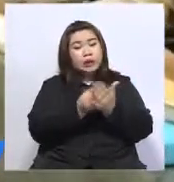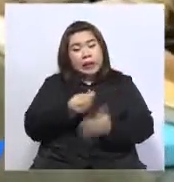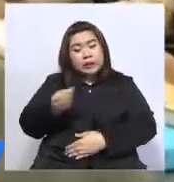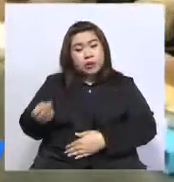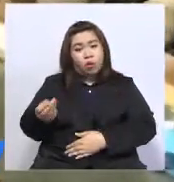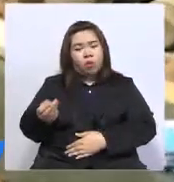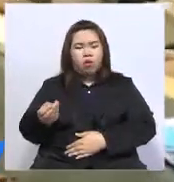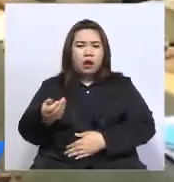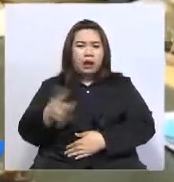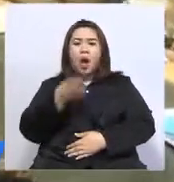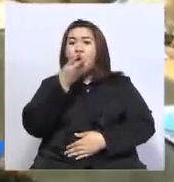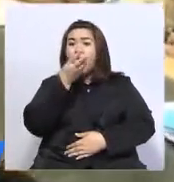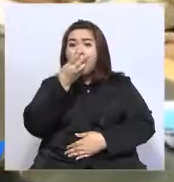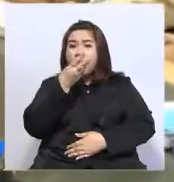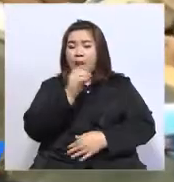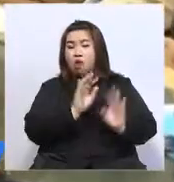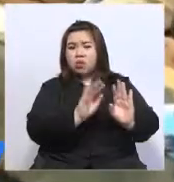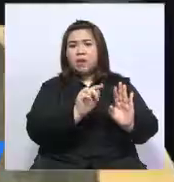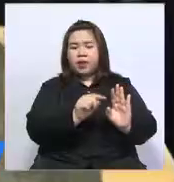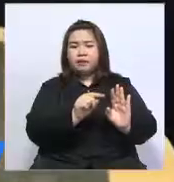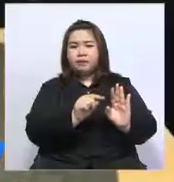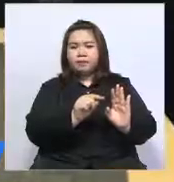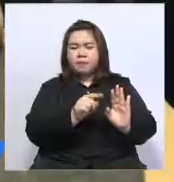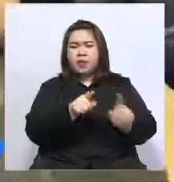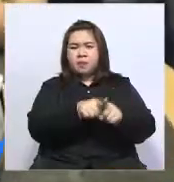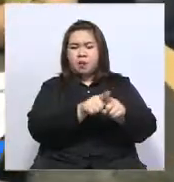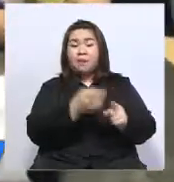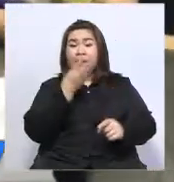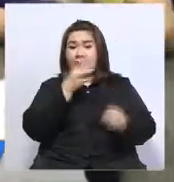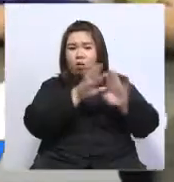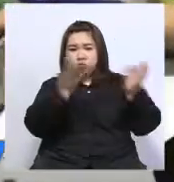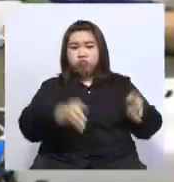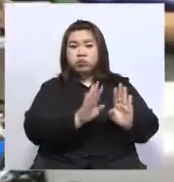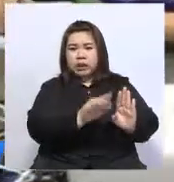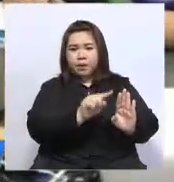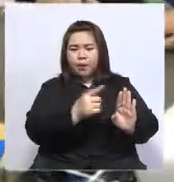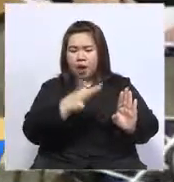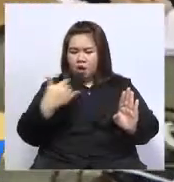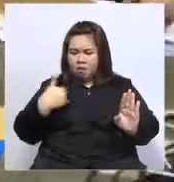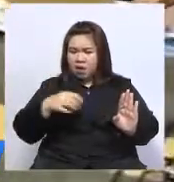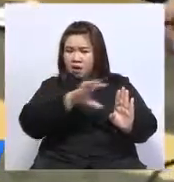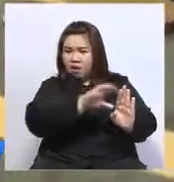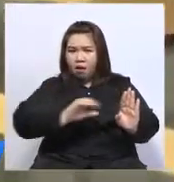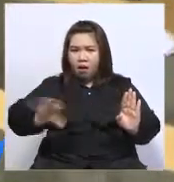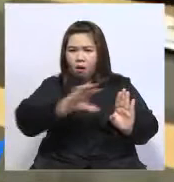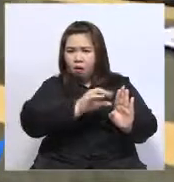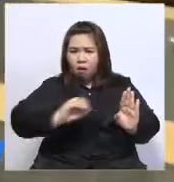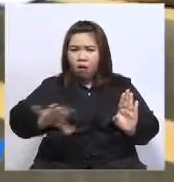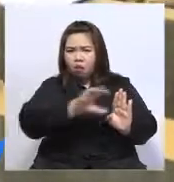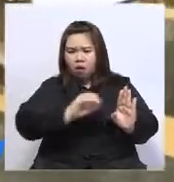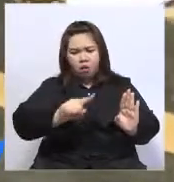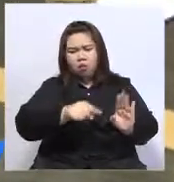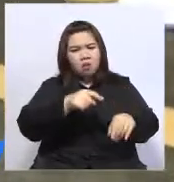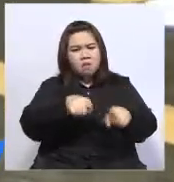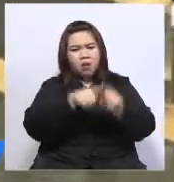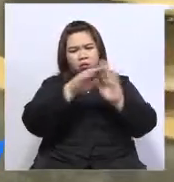แล้วก็ปริมาณข้าวที่อยู่ในสต็อกแล้วก็มีการนำออกมาไปใช้ไม่ตร